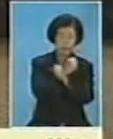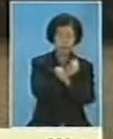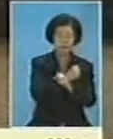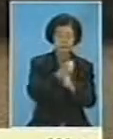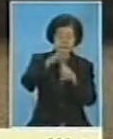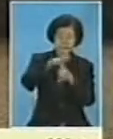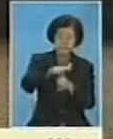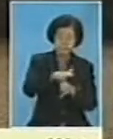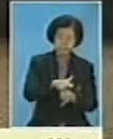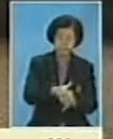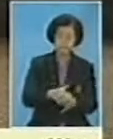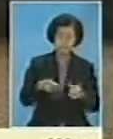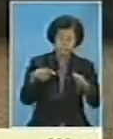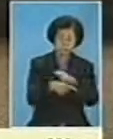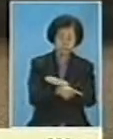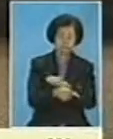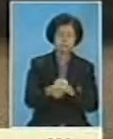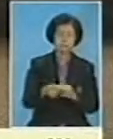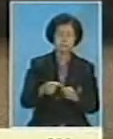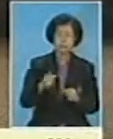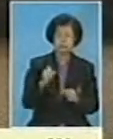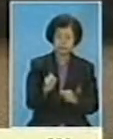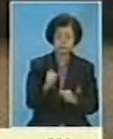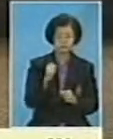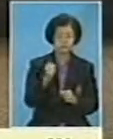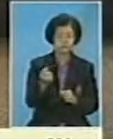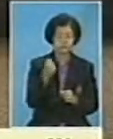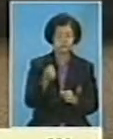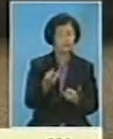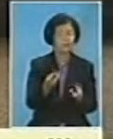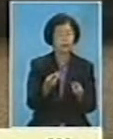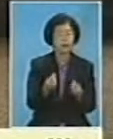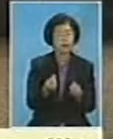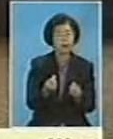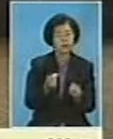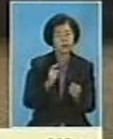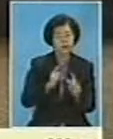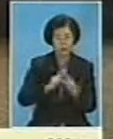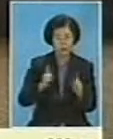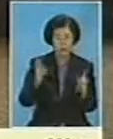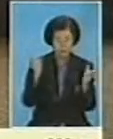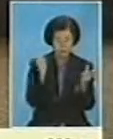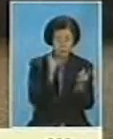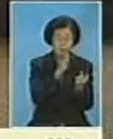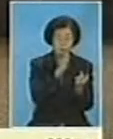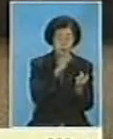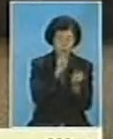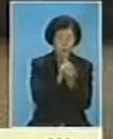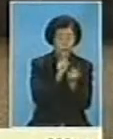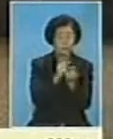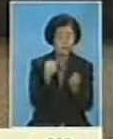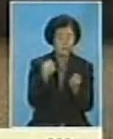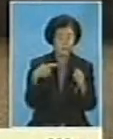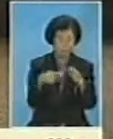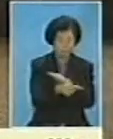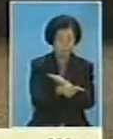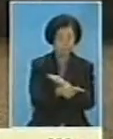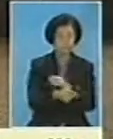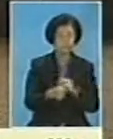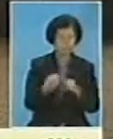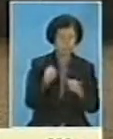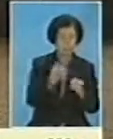ริตเข้มข้นเพียงใดหากจะพบว่ามีการทุจริตเกิดขึ้นเพราะว่ามีหลายส่วน